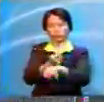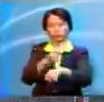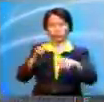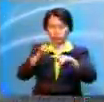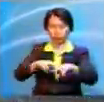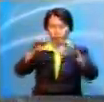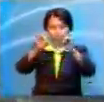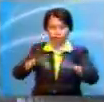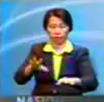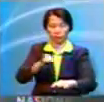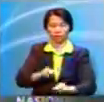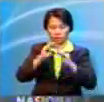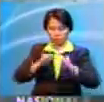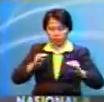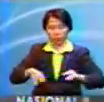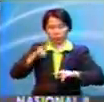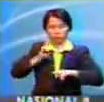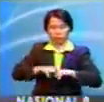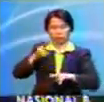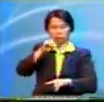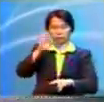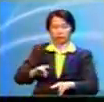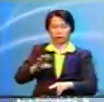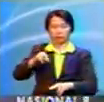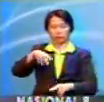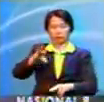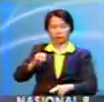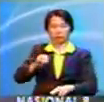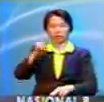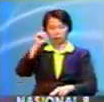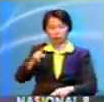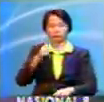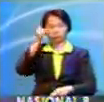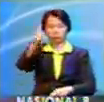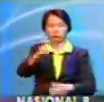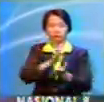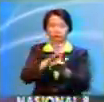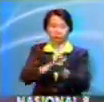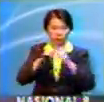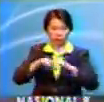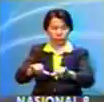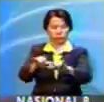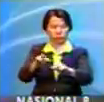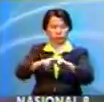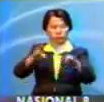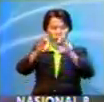biasa, dan pelajar yang menduduki peperiksaan SPM juga perlu diteruskan.